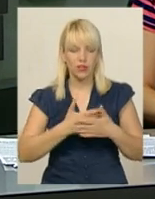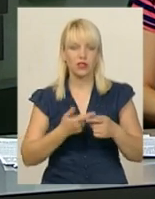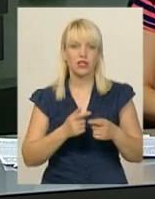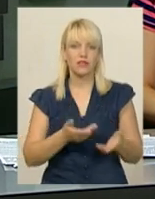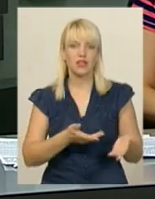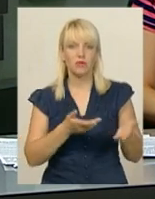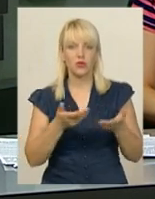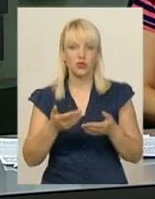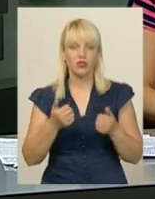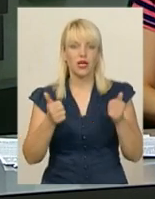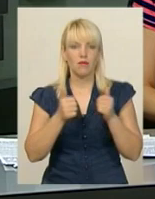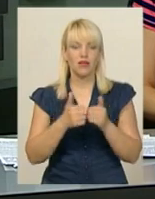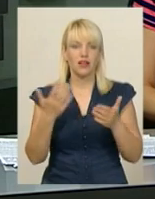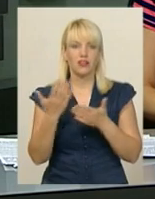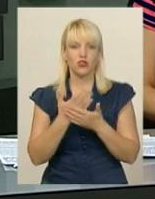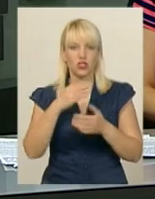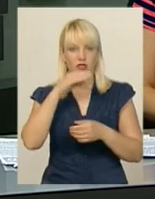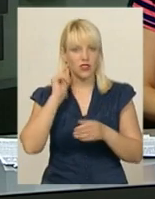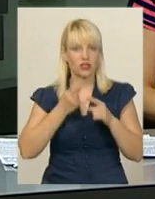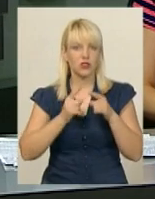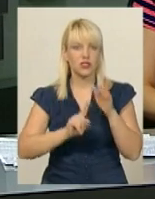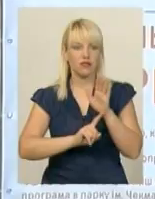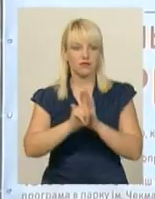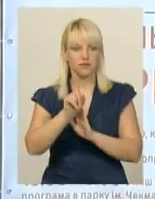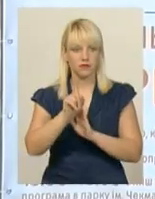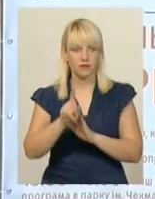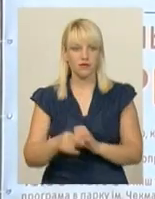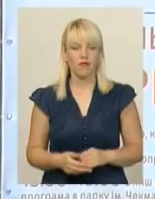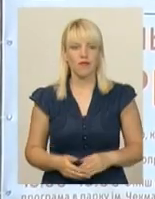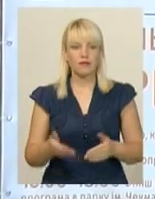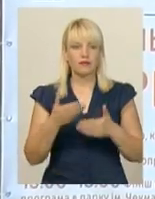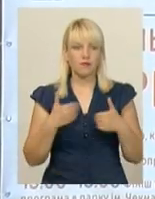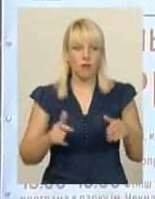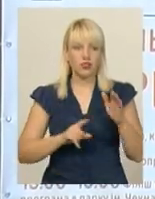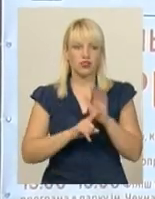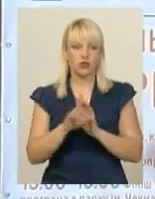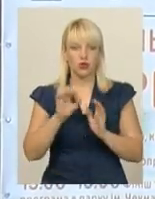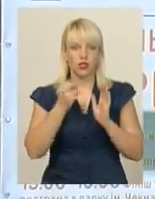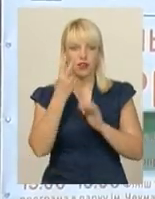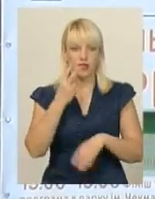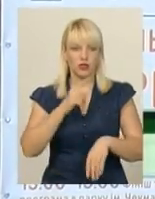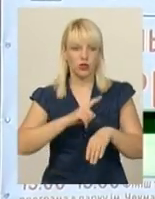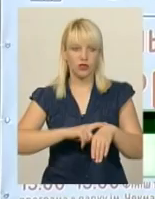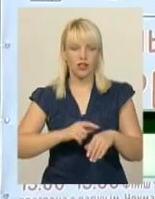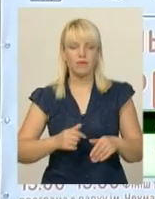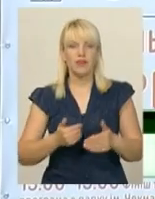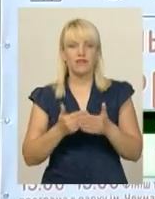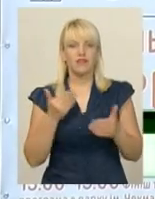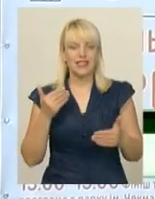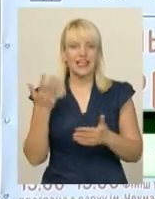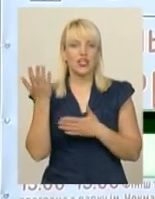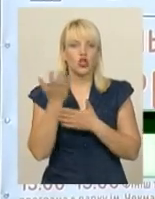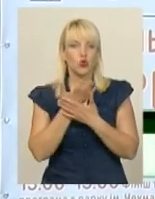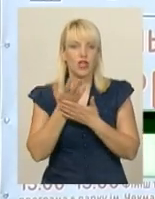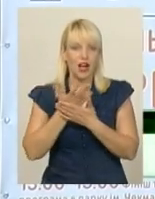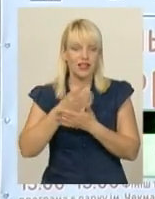кінотеатру імені Шевченка. Це стартовий пункт заїзду. Ми стартуємо о 12-й годині від майданчика біля кінотеатру